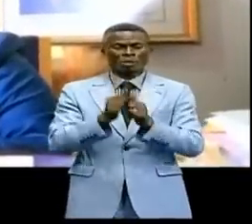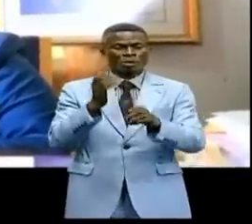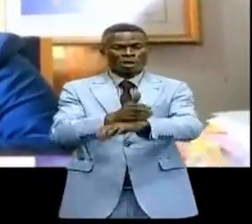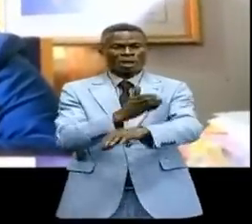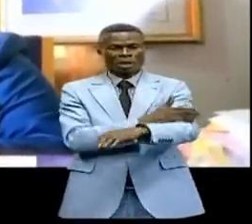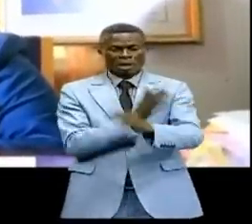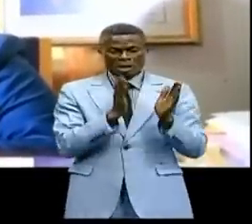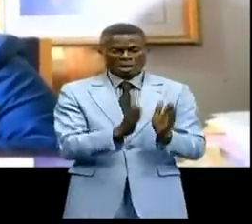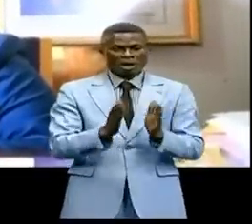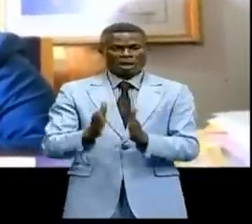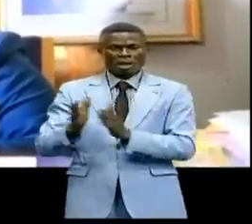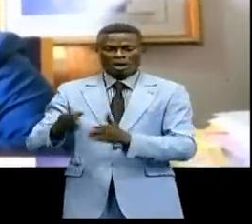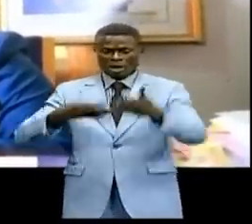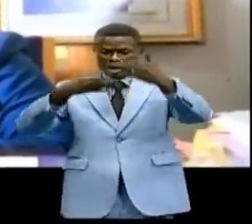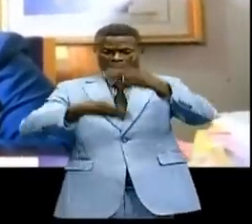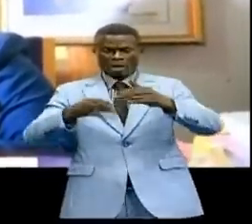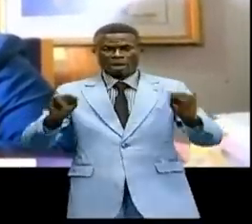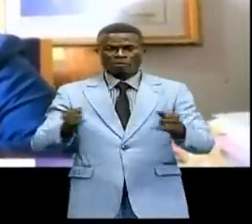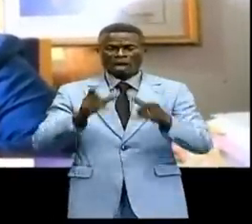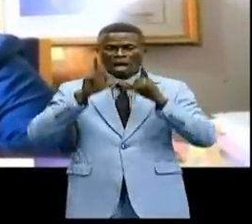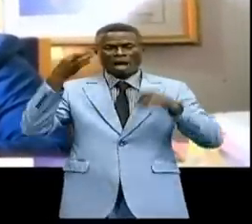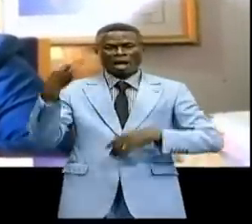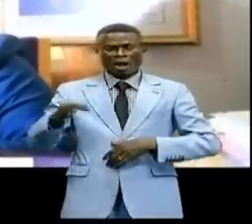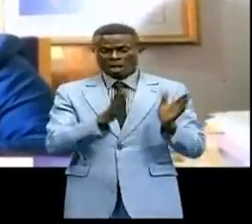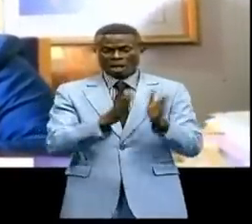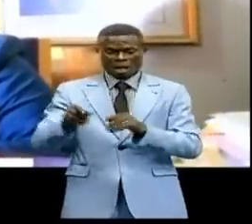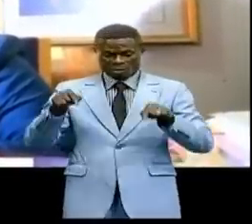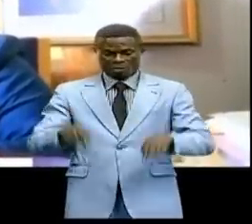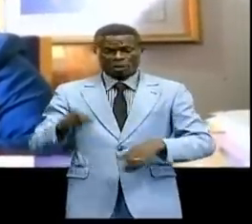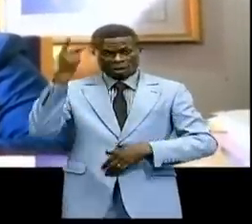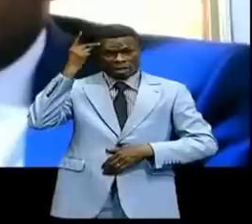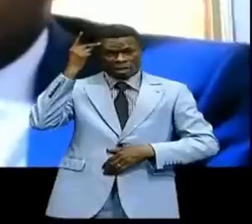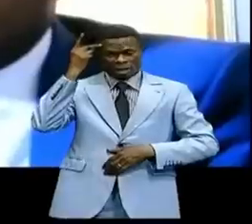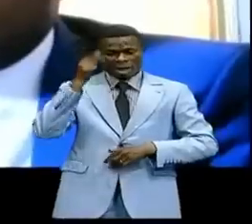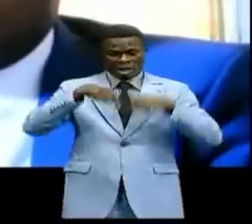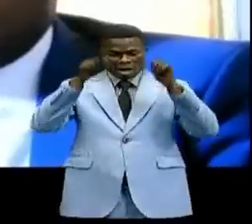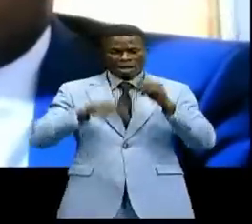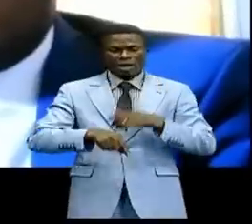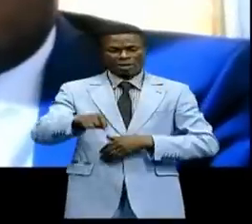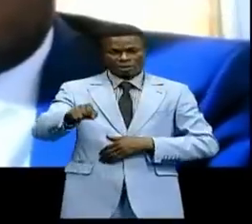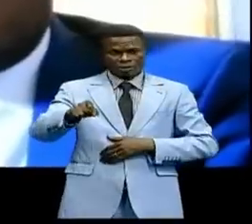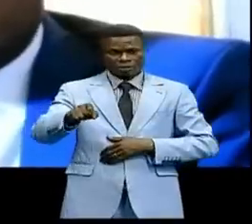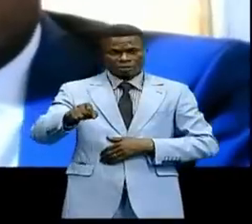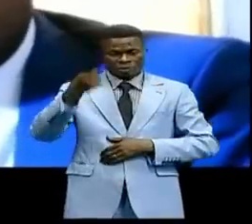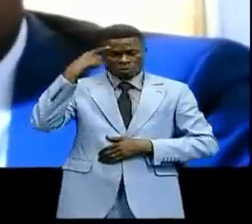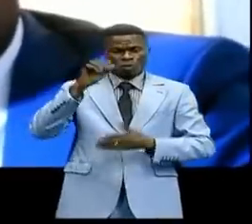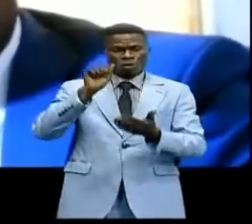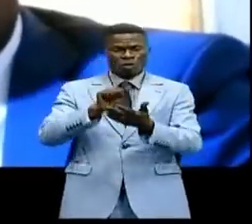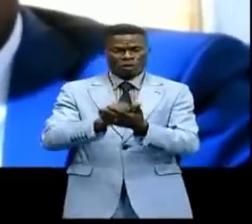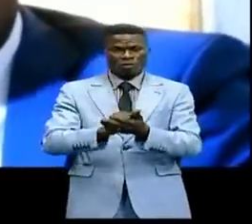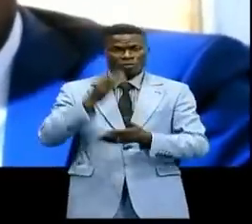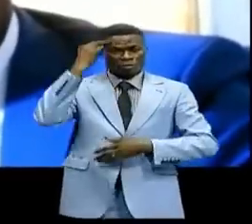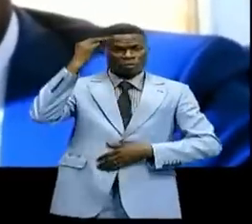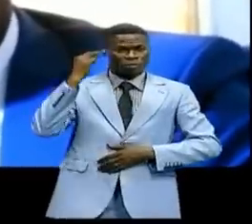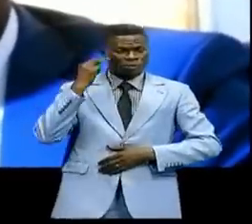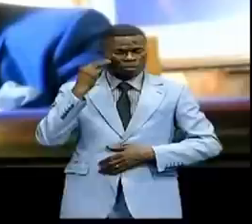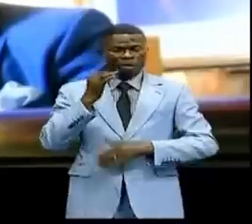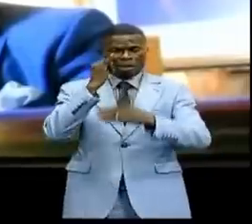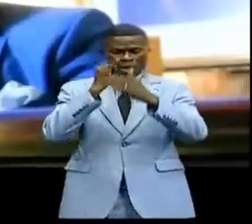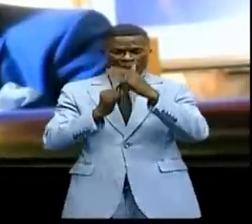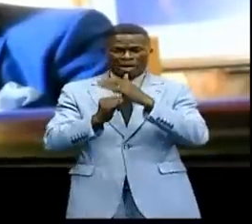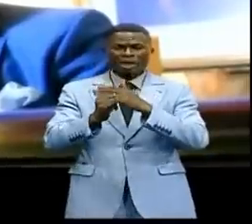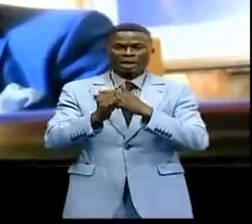des préparatifs des 9e Jeux de la Francophonie prévus à Kinshasa durant cette année. À ces propos, le ministre de